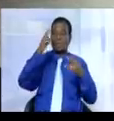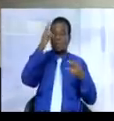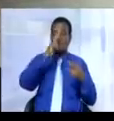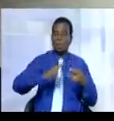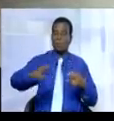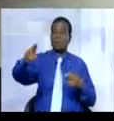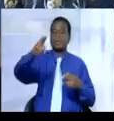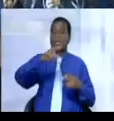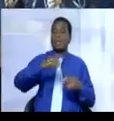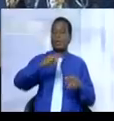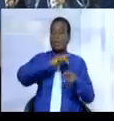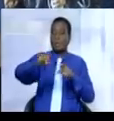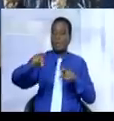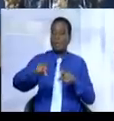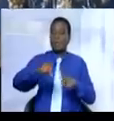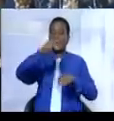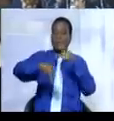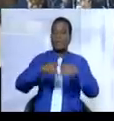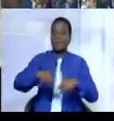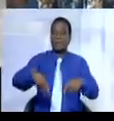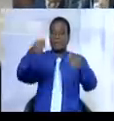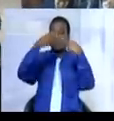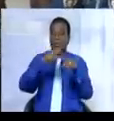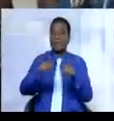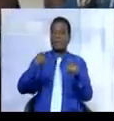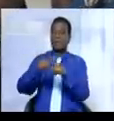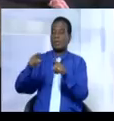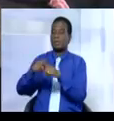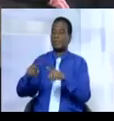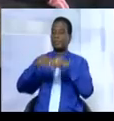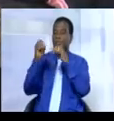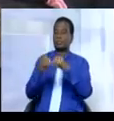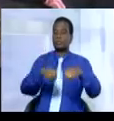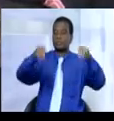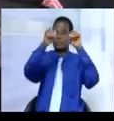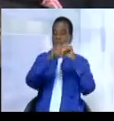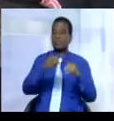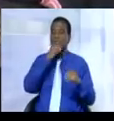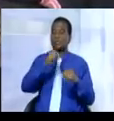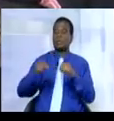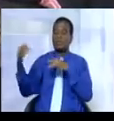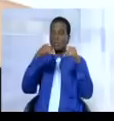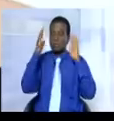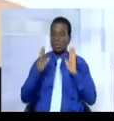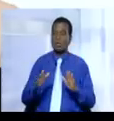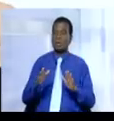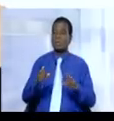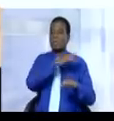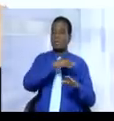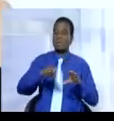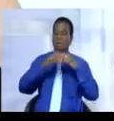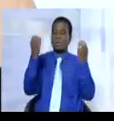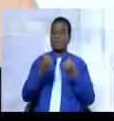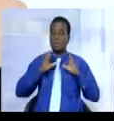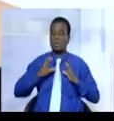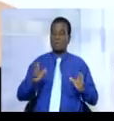post-électorale. Pour l'occasion, la population issue des organisations de victimes de guerre, d'ex-combattants, membres de la société civile et des parents